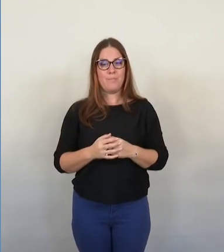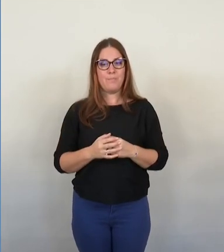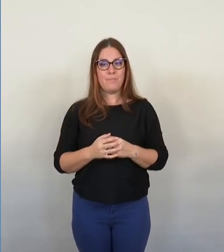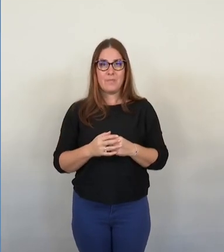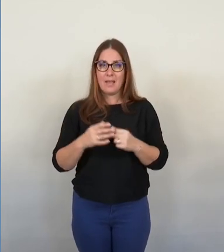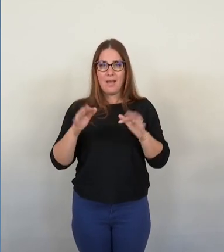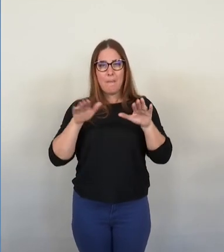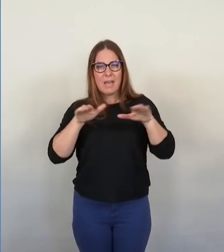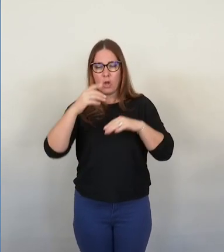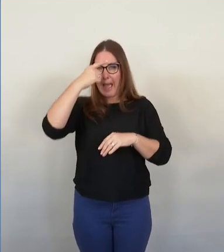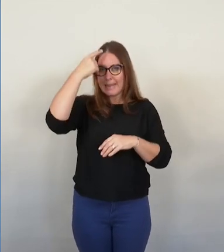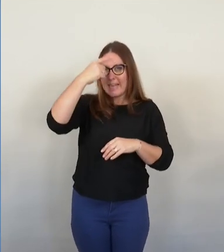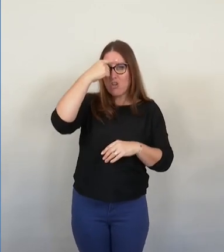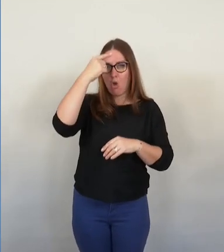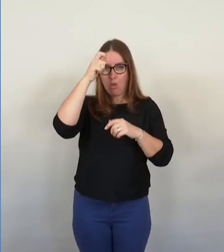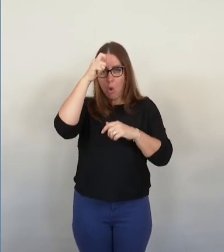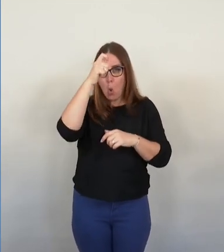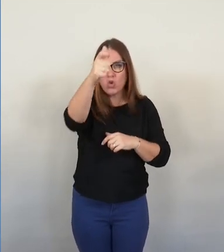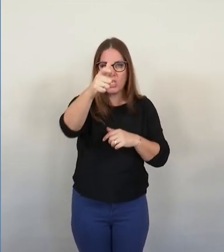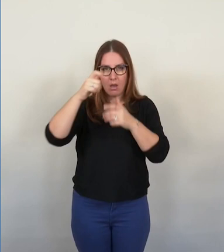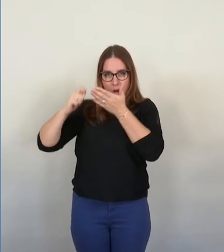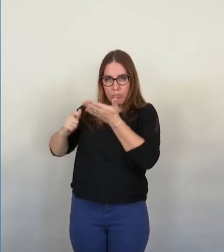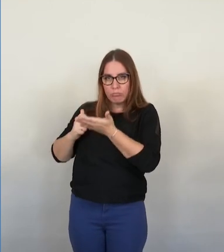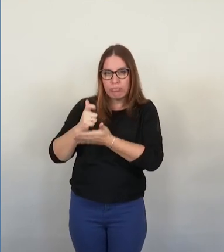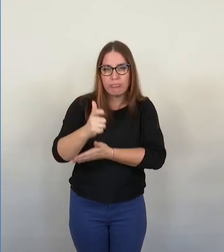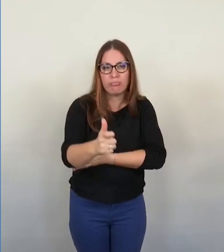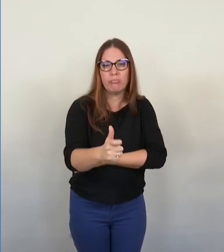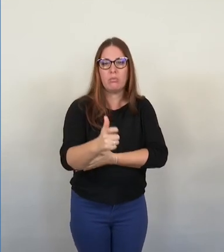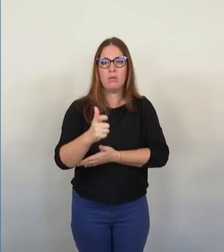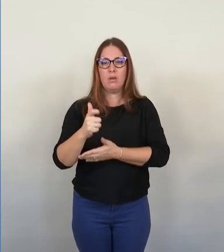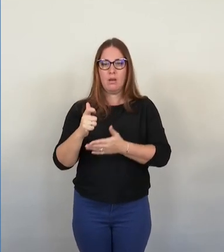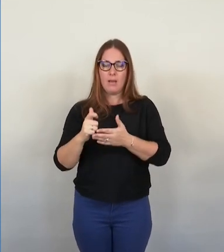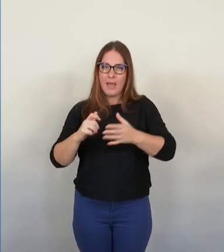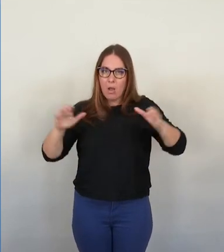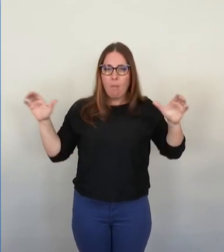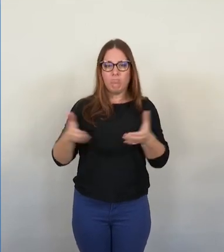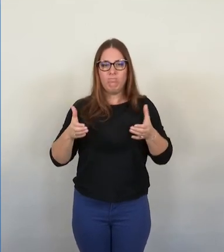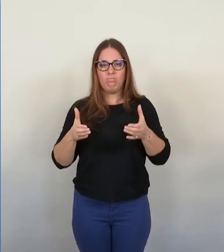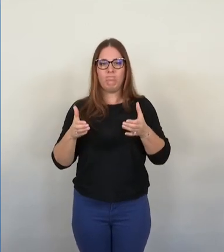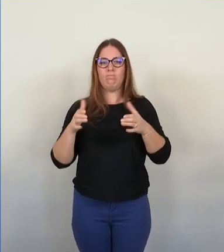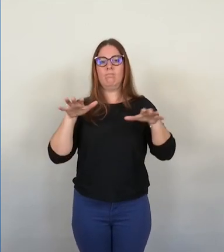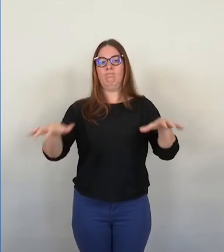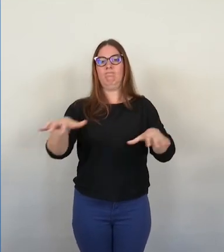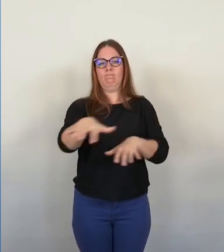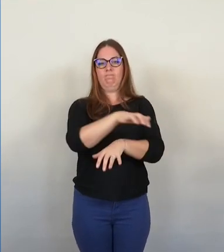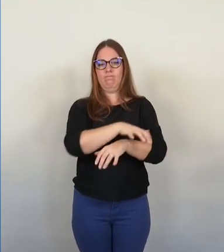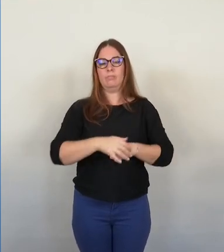intelligemment et c'était fait d'une façon cohérente et cé fait d'une façon massive sur un